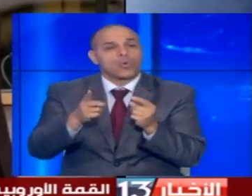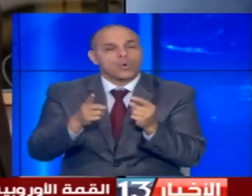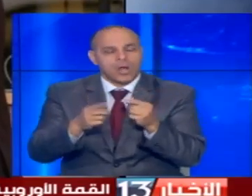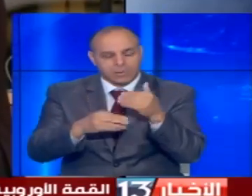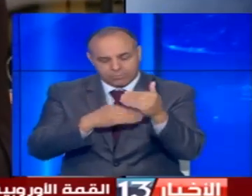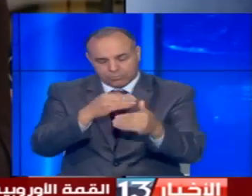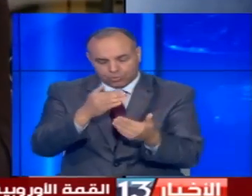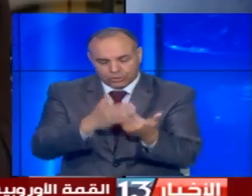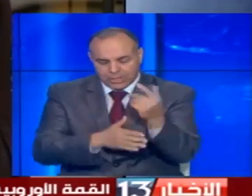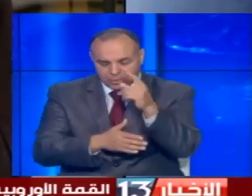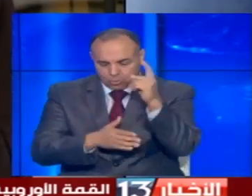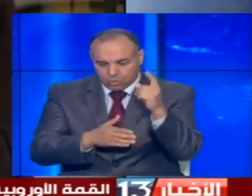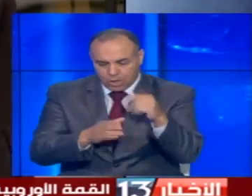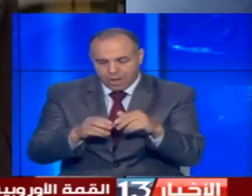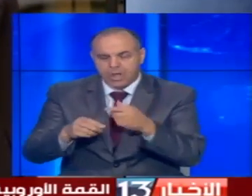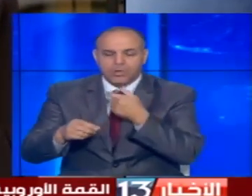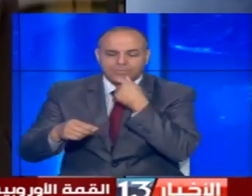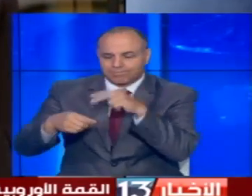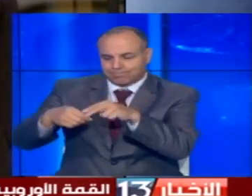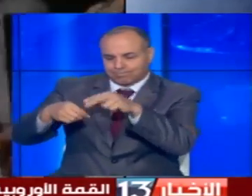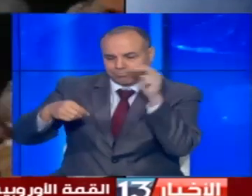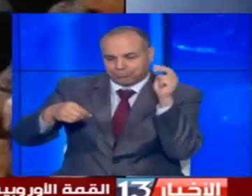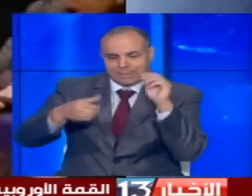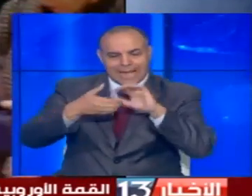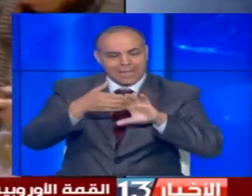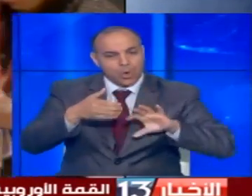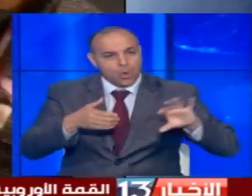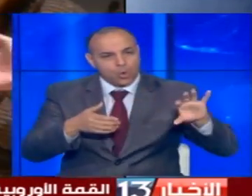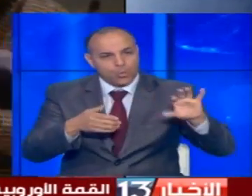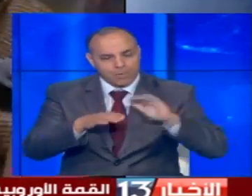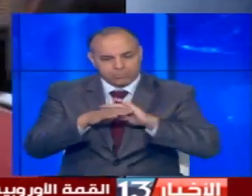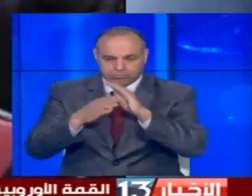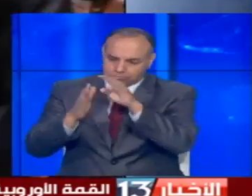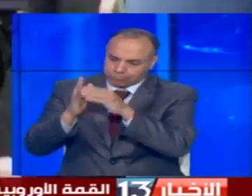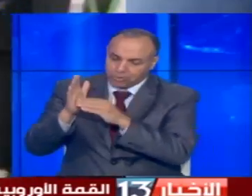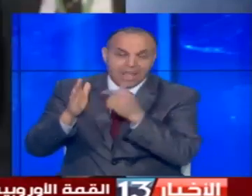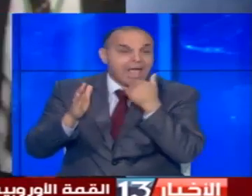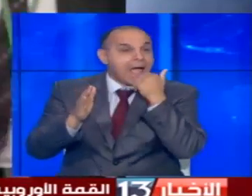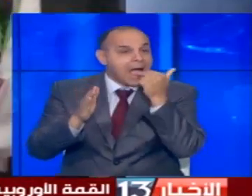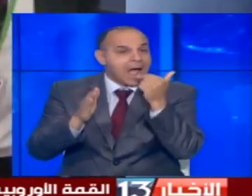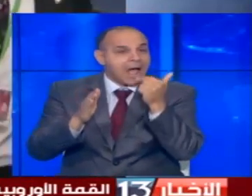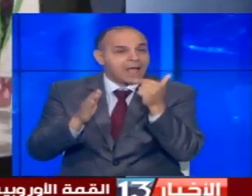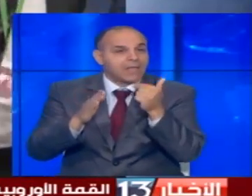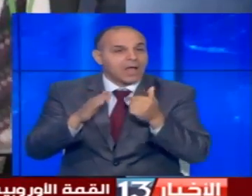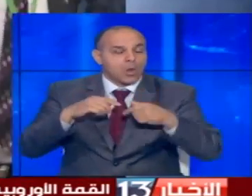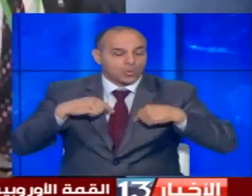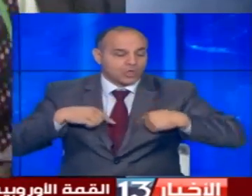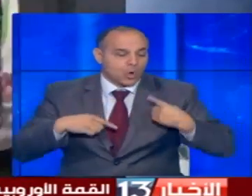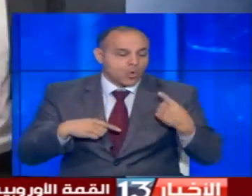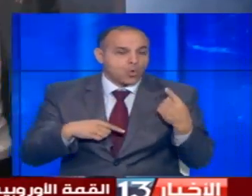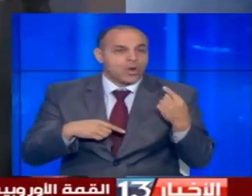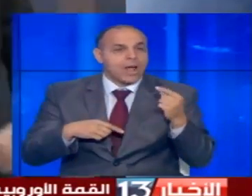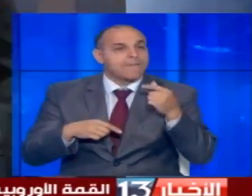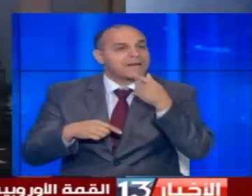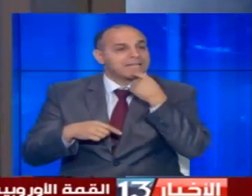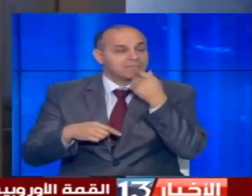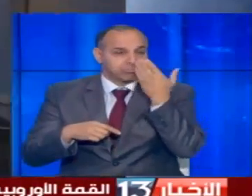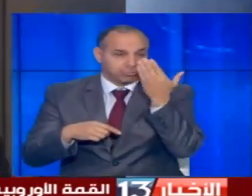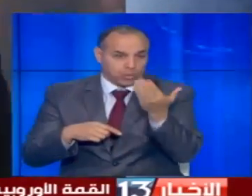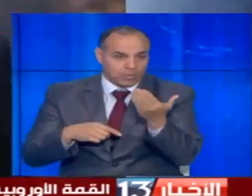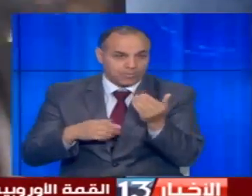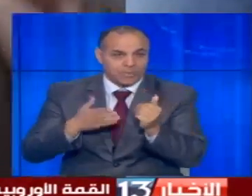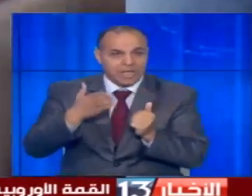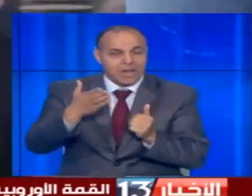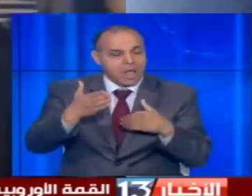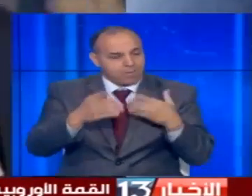تطورات مساله خروج المملكه المتحده من الاتحاد الاوروبي بريكزت بعد ان سعت رئيسه الوزراء البريطانيه تريزا ماي الى